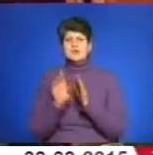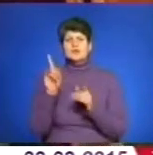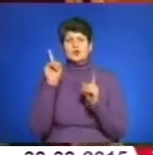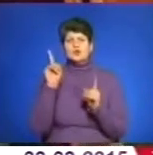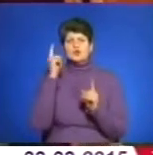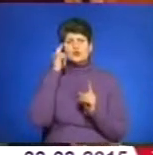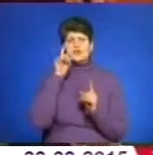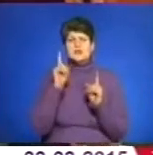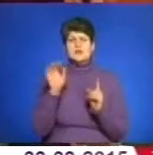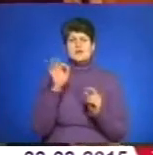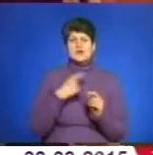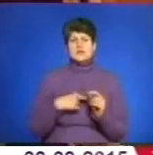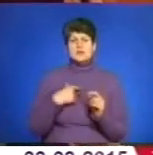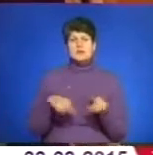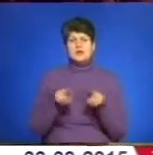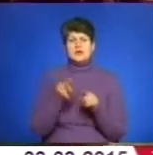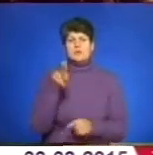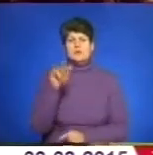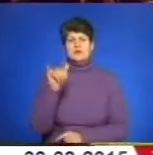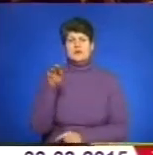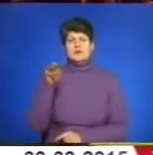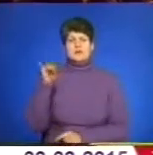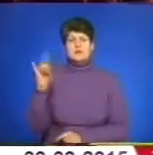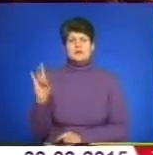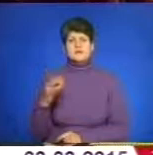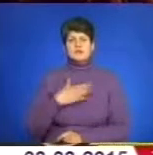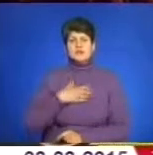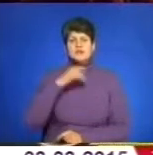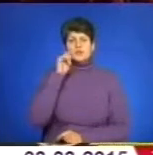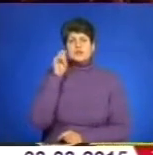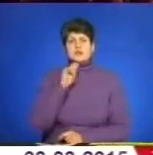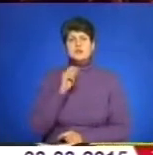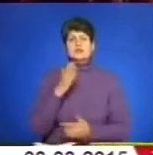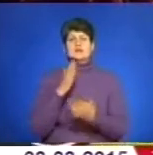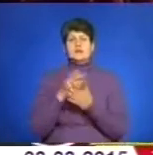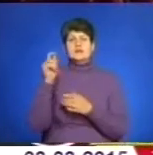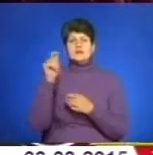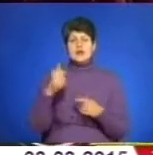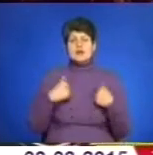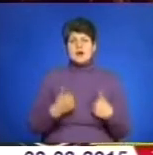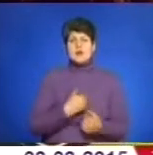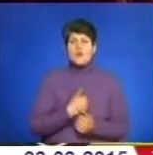себе, так само як Путін. В нашій Україні відбувається війна, а я хочу, щоб наші